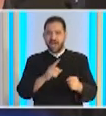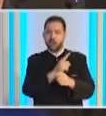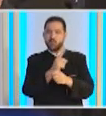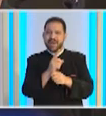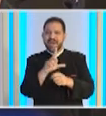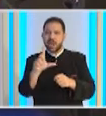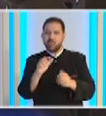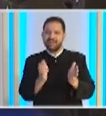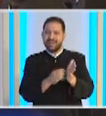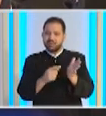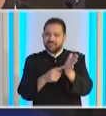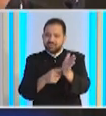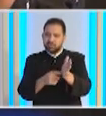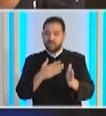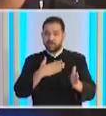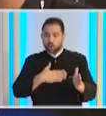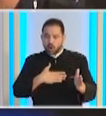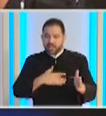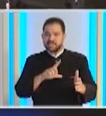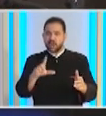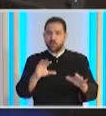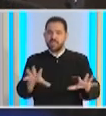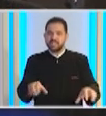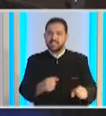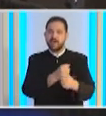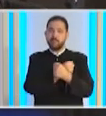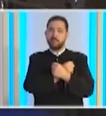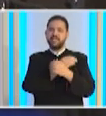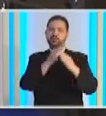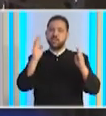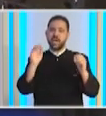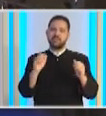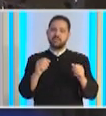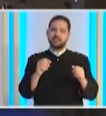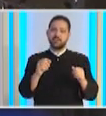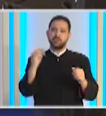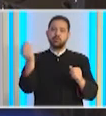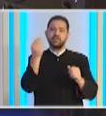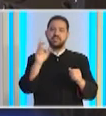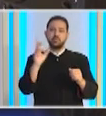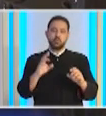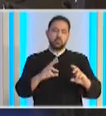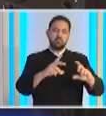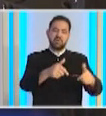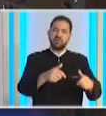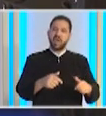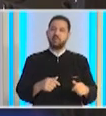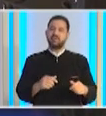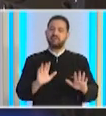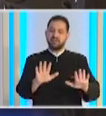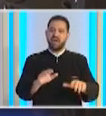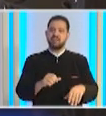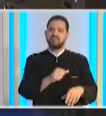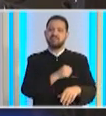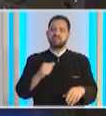omului. Însă în acest proces greu de desăvârșire și înnoire, Dumnezeu nu ne lasă singuri. Avem totdeauna de